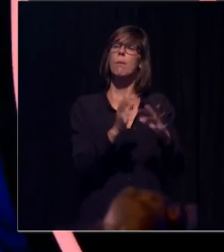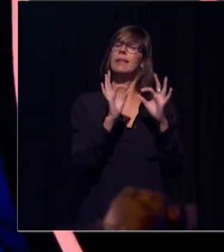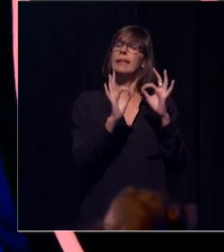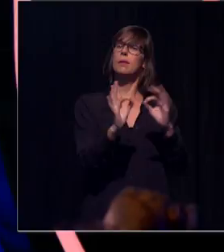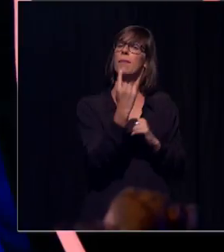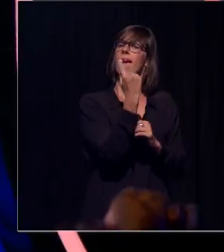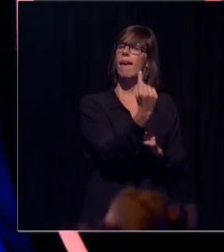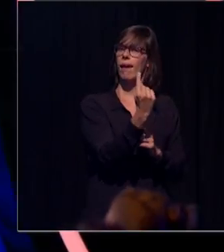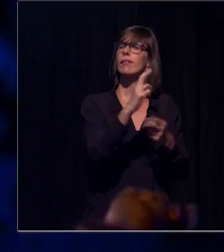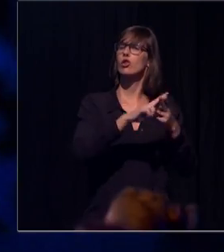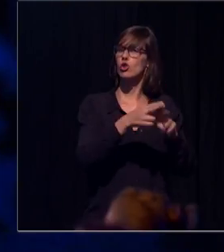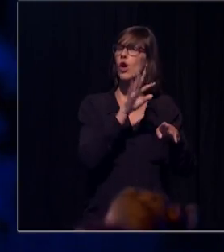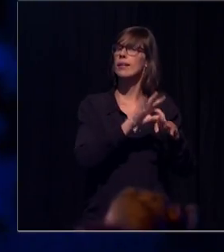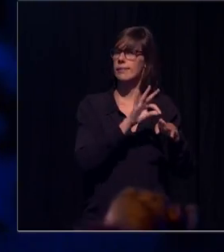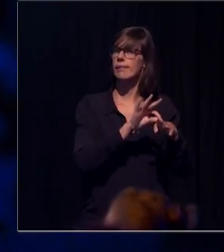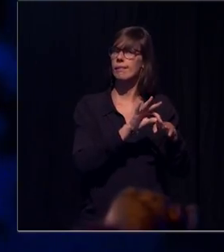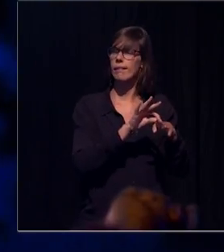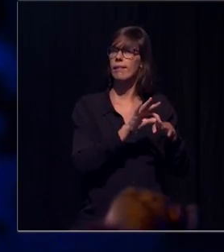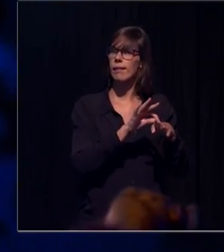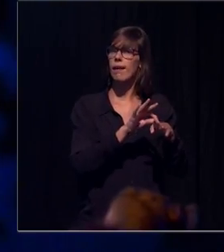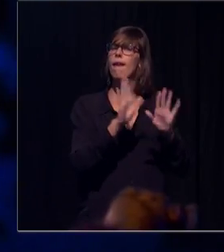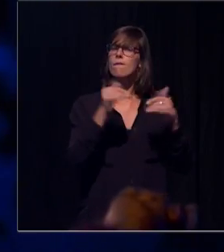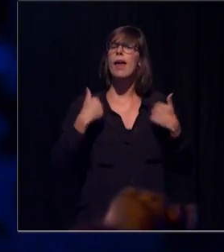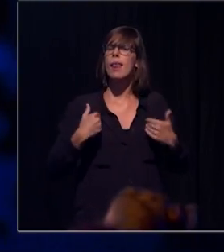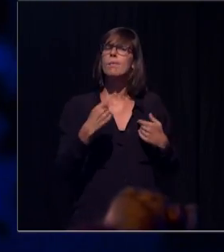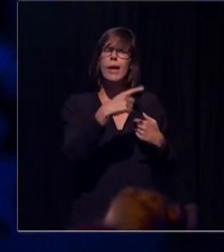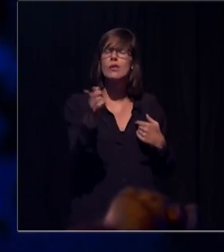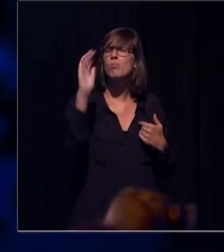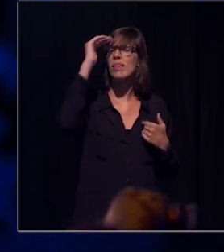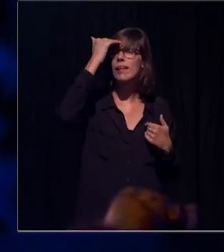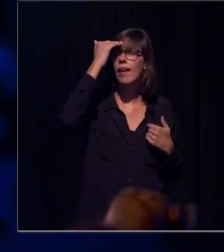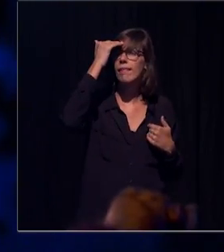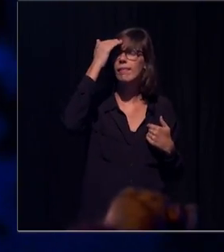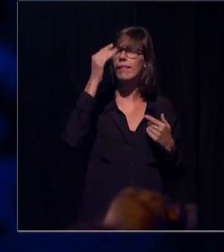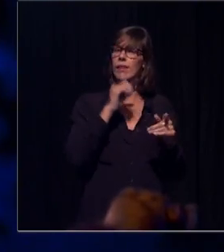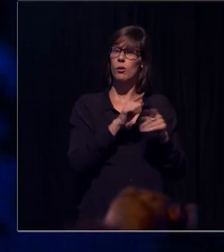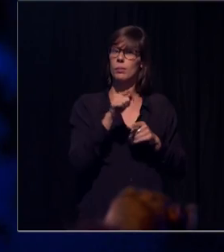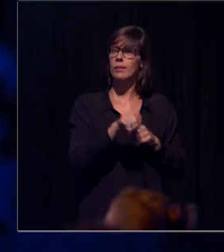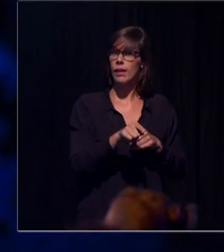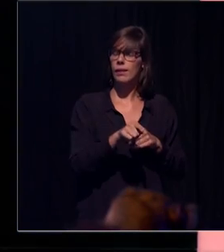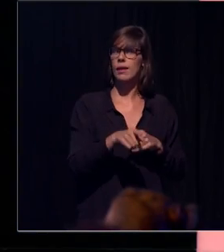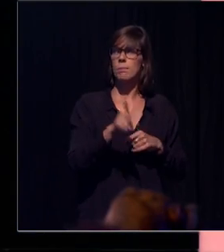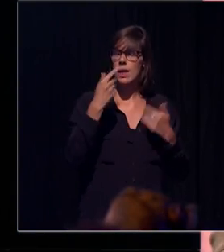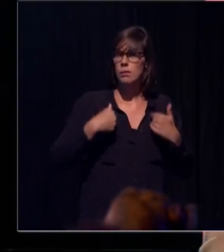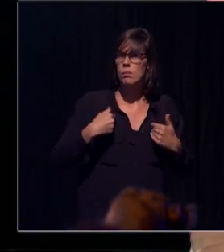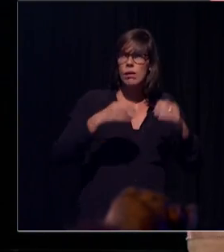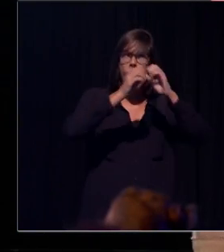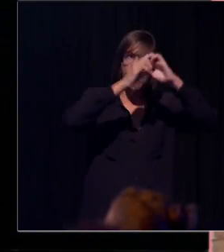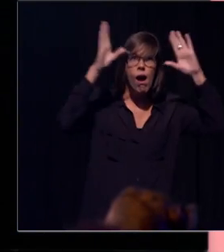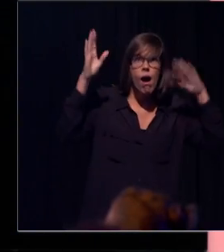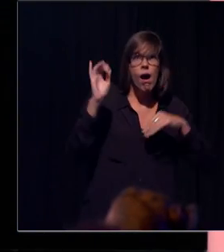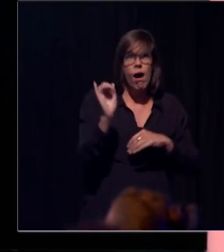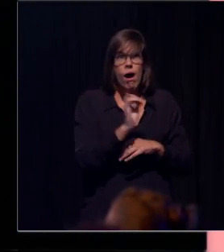type 1 diabetes. En dat is een aandoening die velen onder u zullen kennen. Dat is de vorm van diabetes die het meest tot de